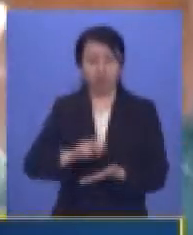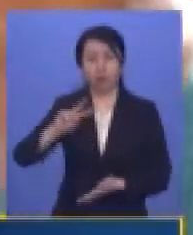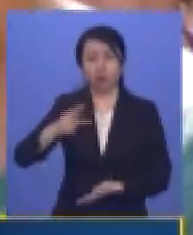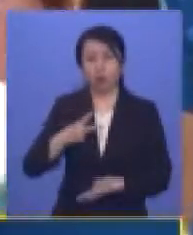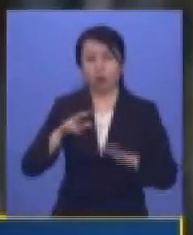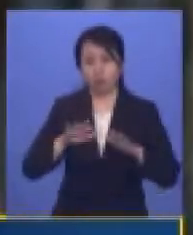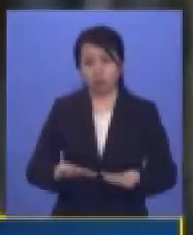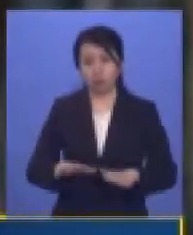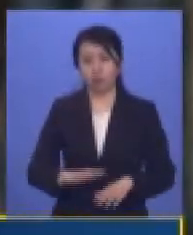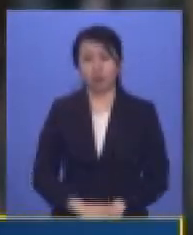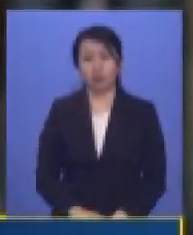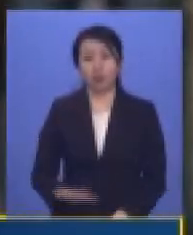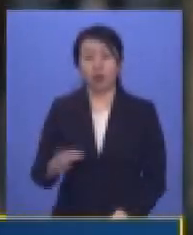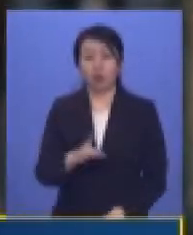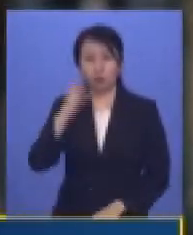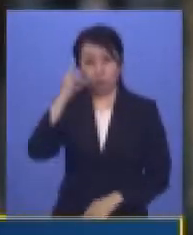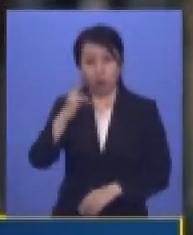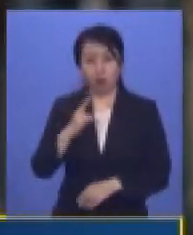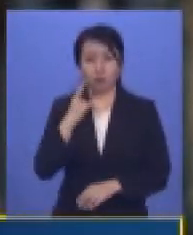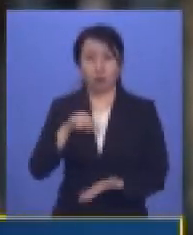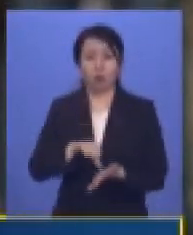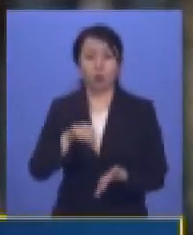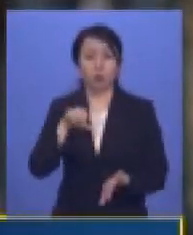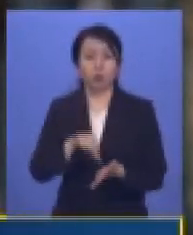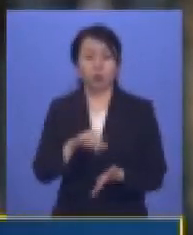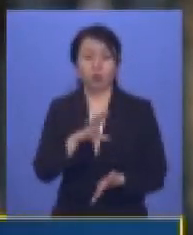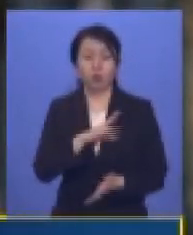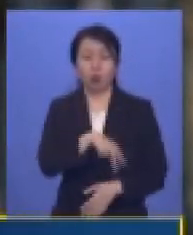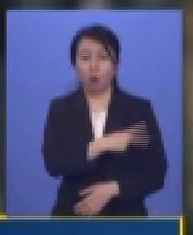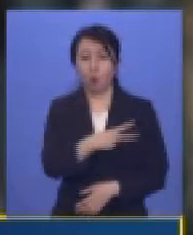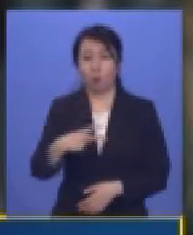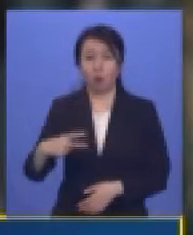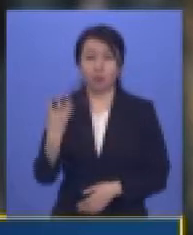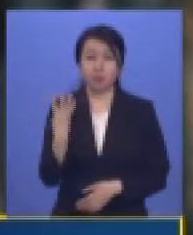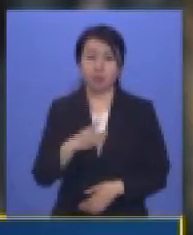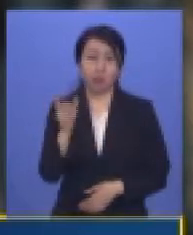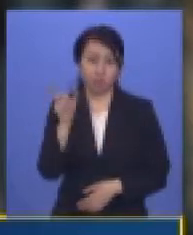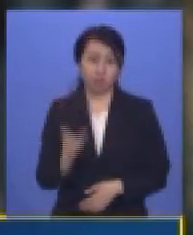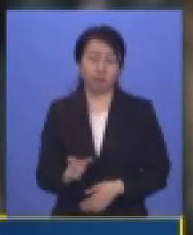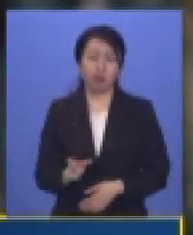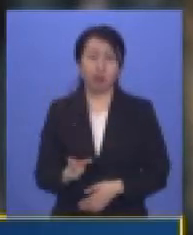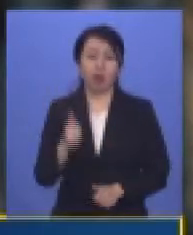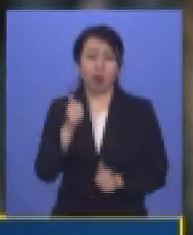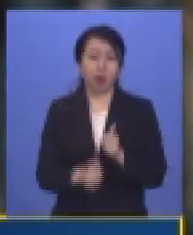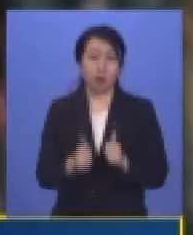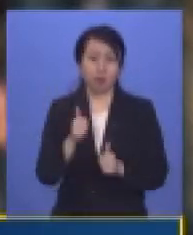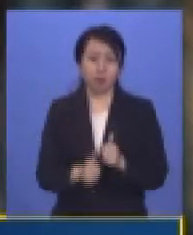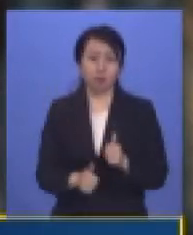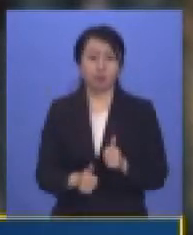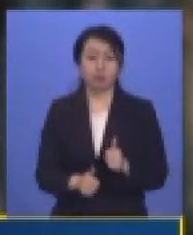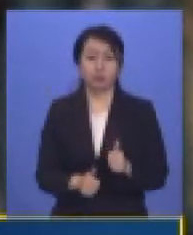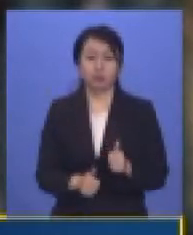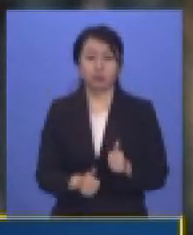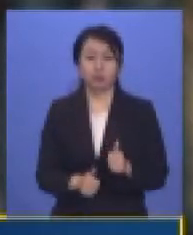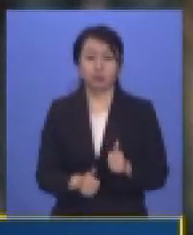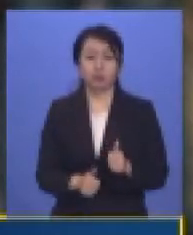2-е место. От республики Казахстан принимало участие порядка 40 человек. Каждый был